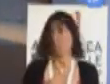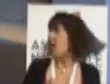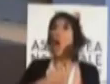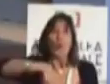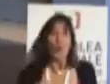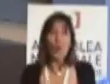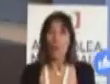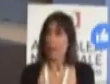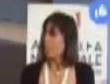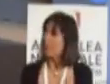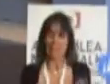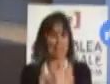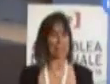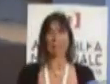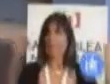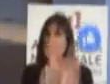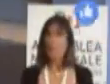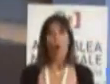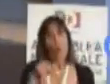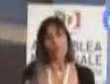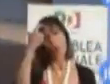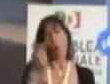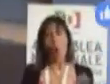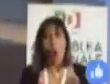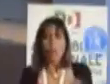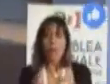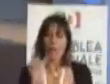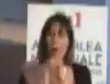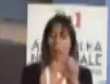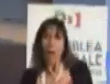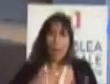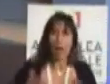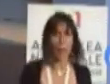consentiremo. Altro che governo del cambiamento, questa è la restaurazione.